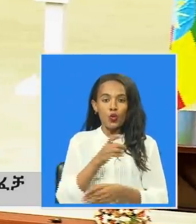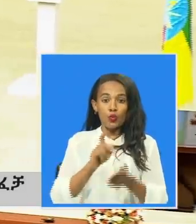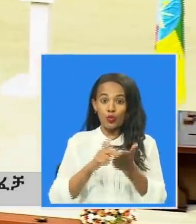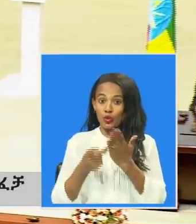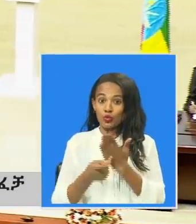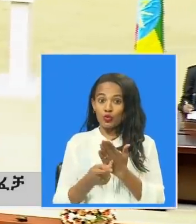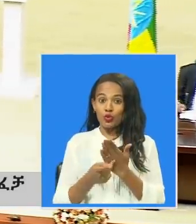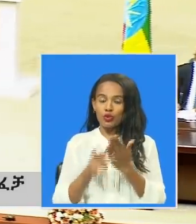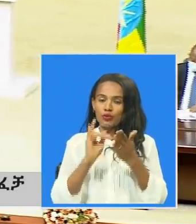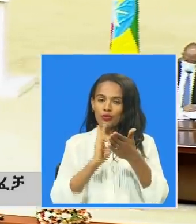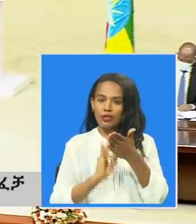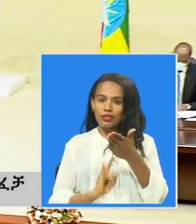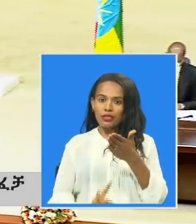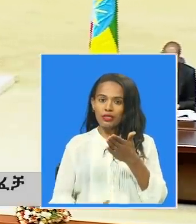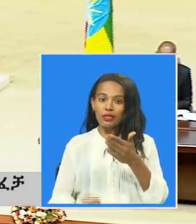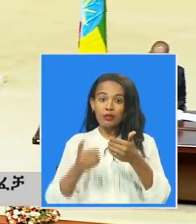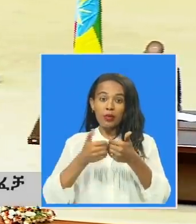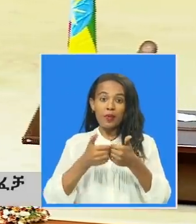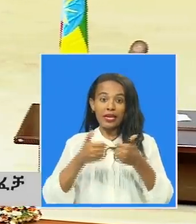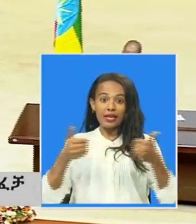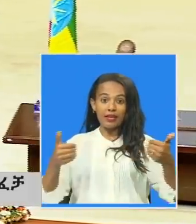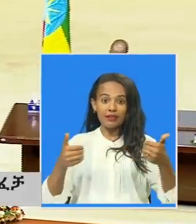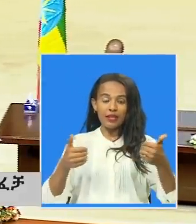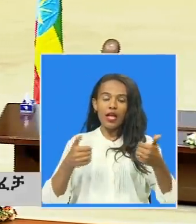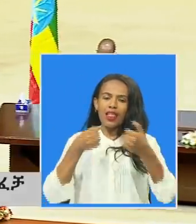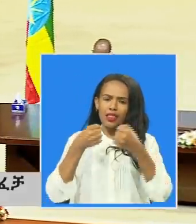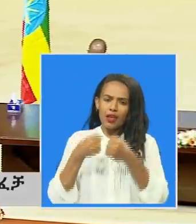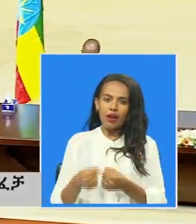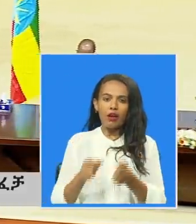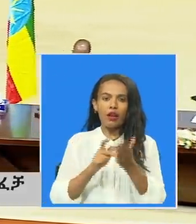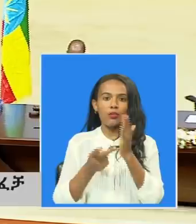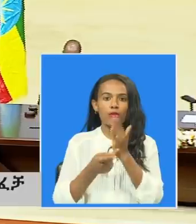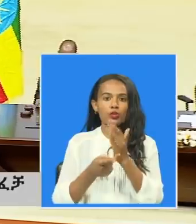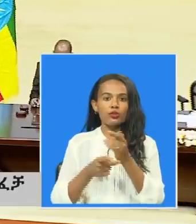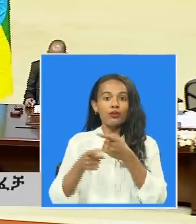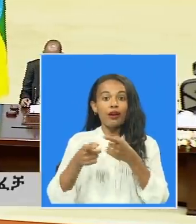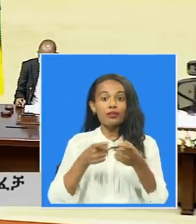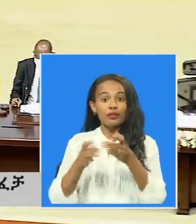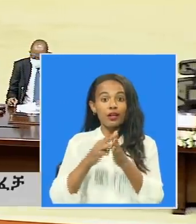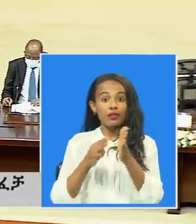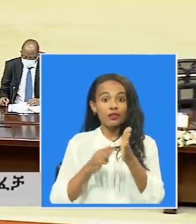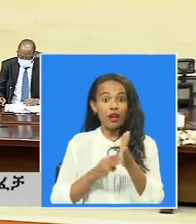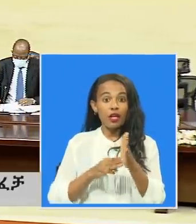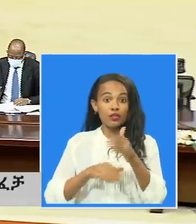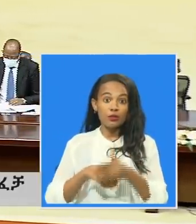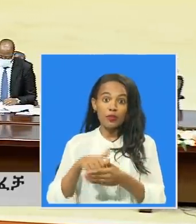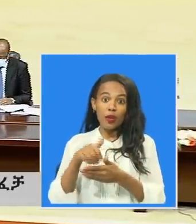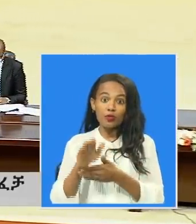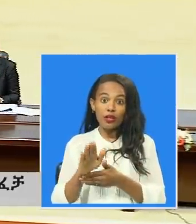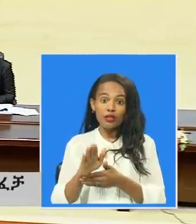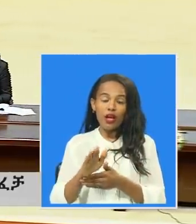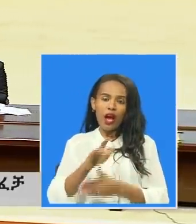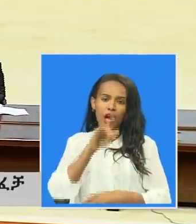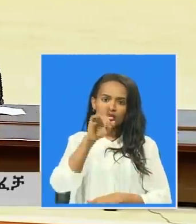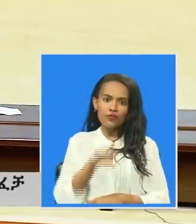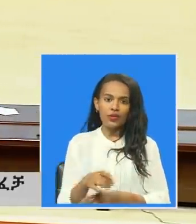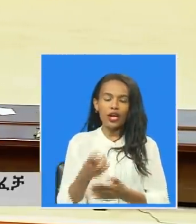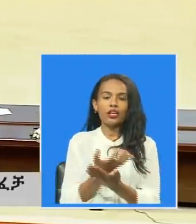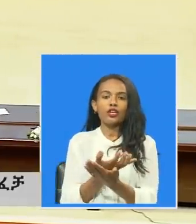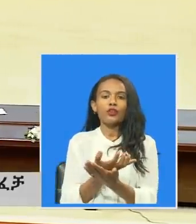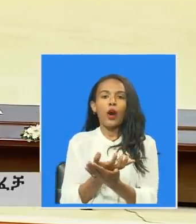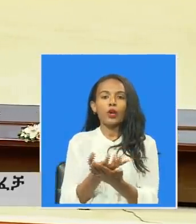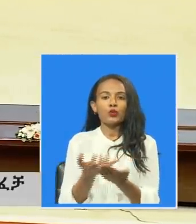ፕሮጀክቶችን በዝርዝር በመለየት ጠንካራ የፕሮጀክት አስተዳደር ስርዓት በመዘርጋት አስፈላጊ